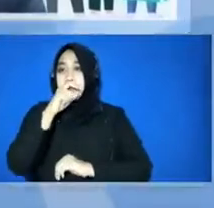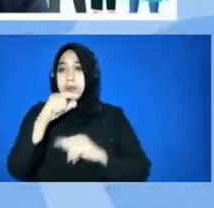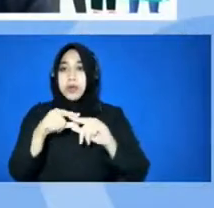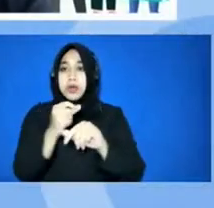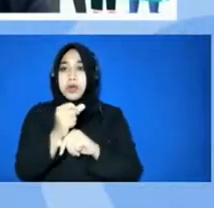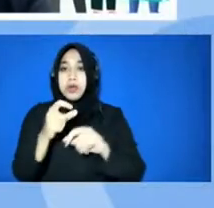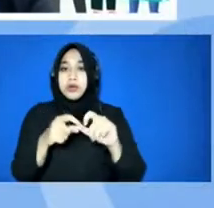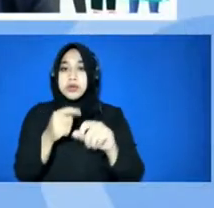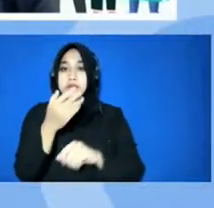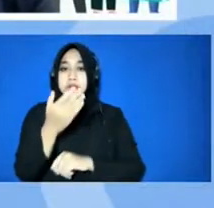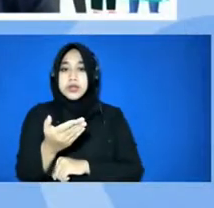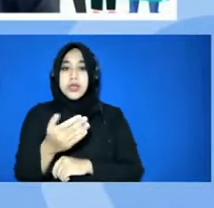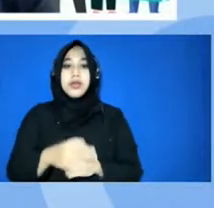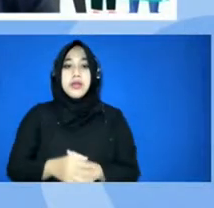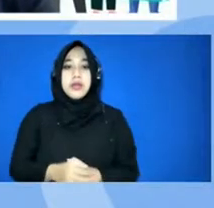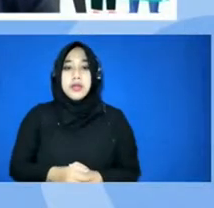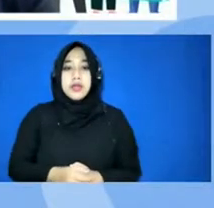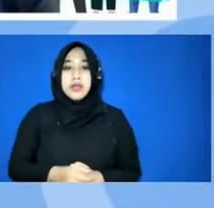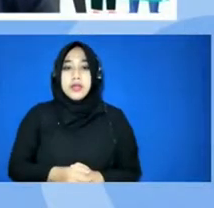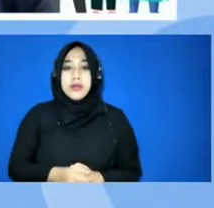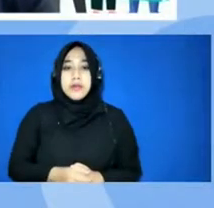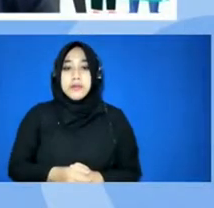persilakan.